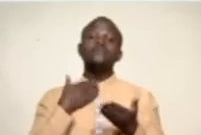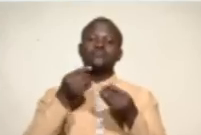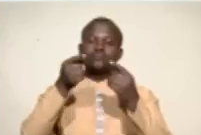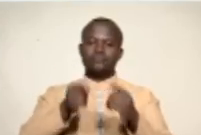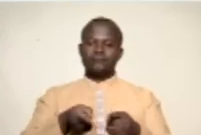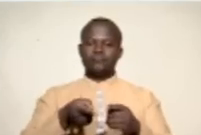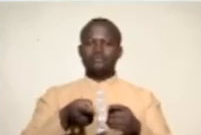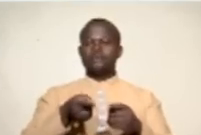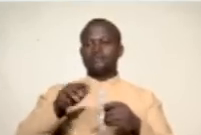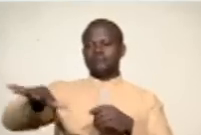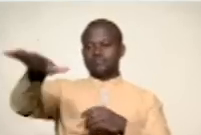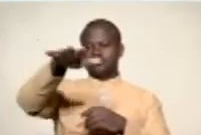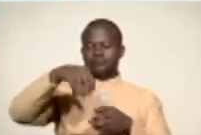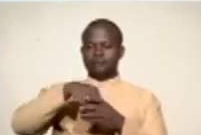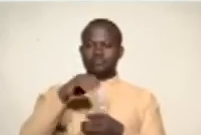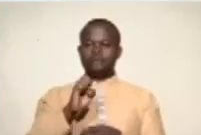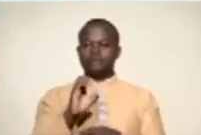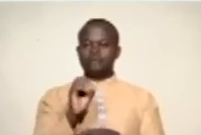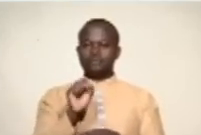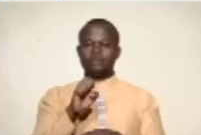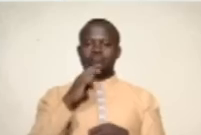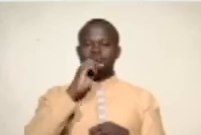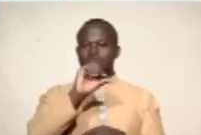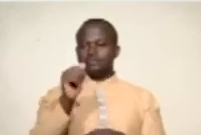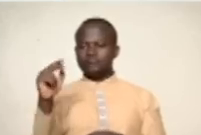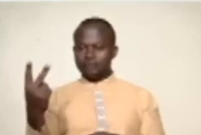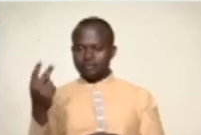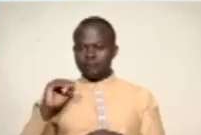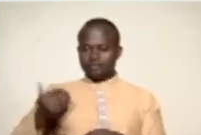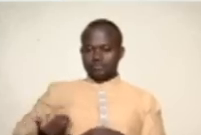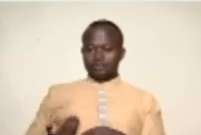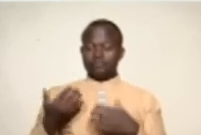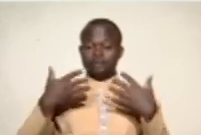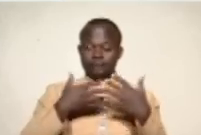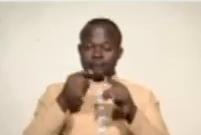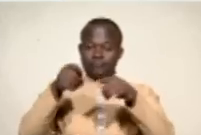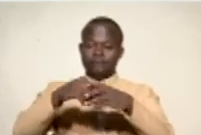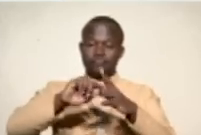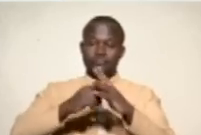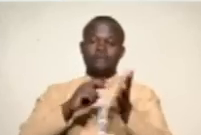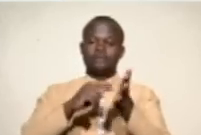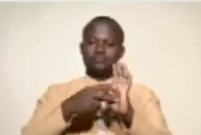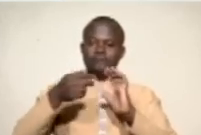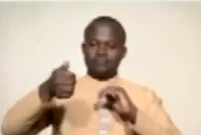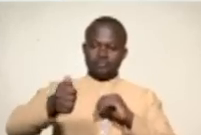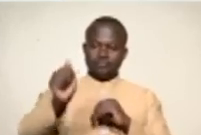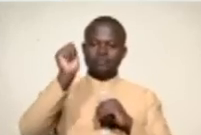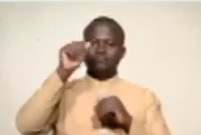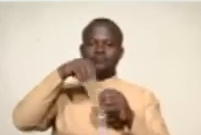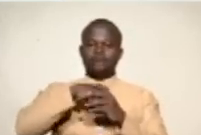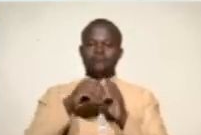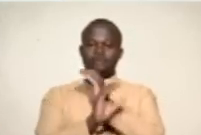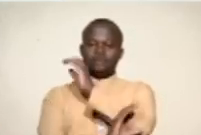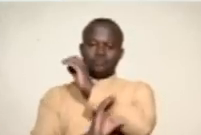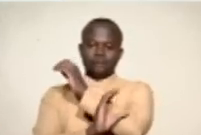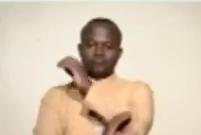ku rwego rw'iyo muri Ecosse. Hari n'abandi babiri b'abagore batinyutse bajya gutangiza imishinga yabo muri kino